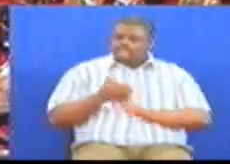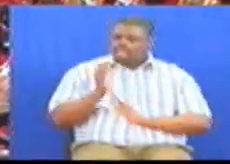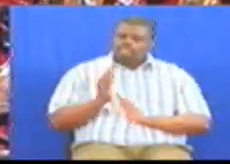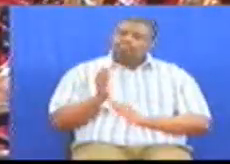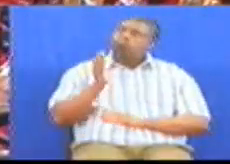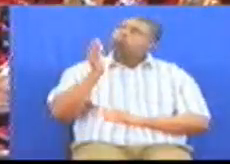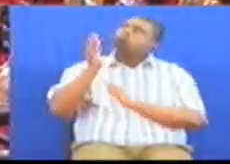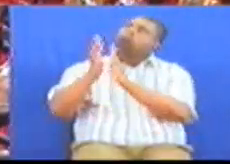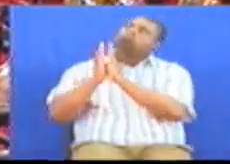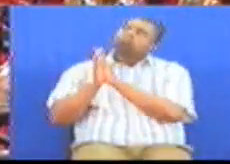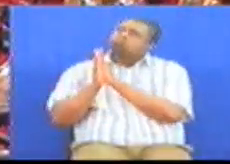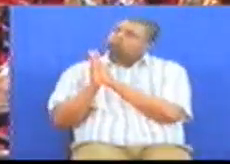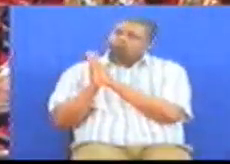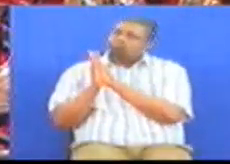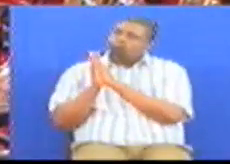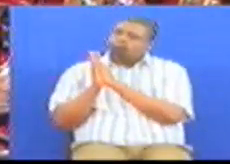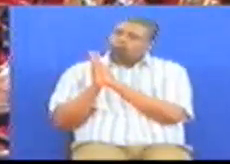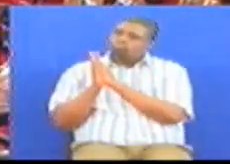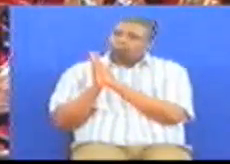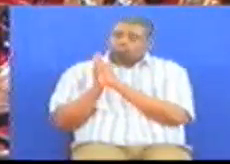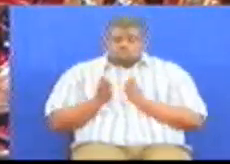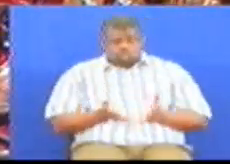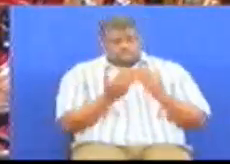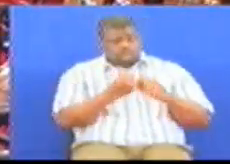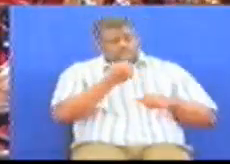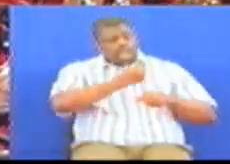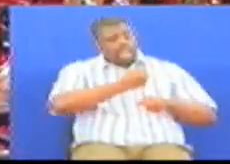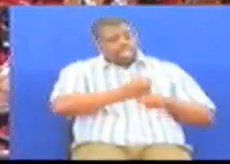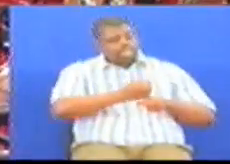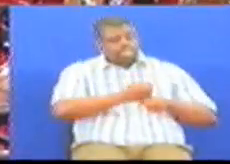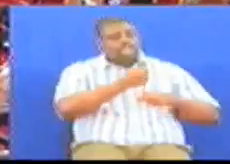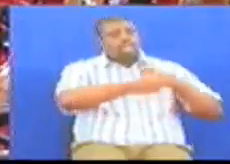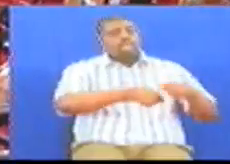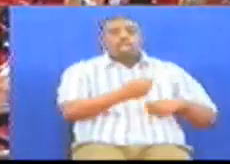ambaye ametuwezesha kuendelea na vikao vyetu vya bunge, na kipekee